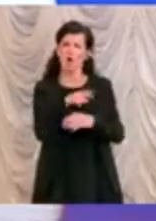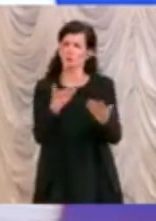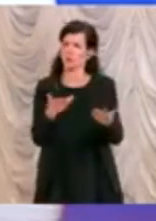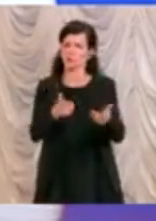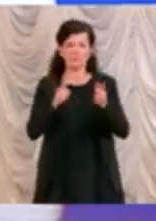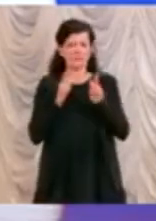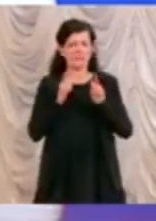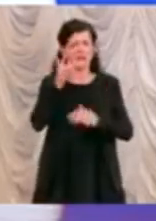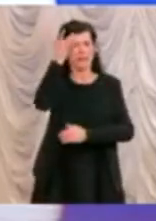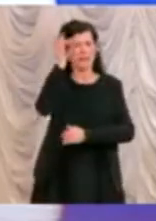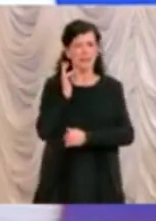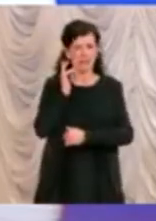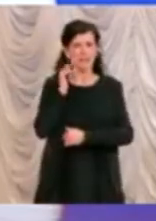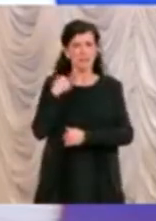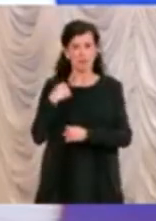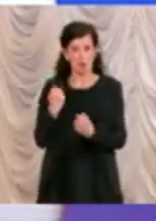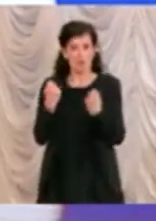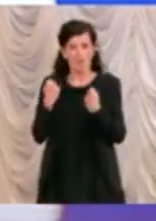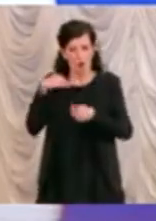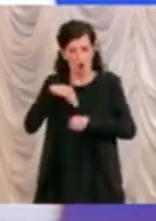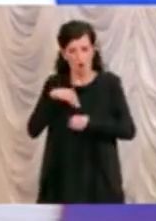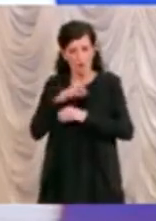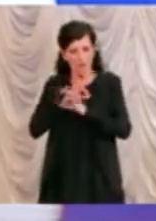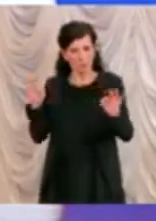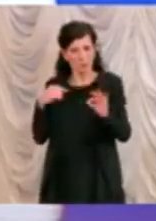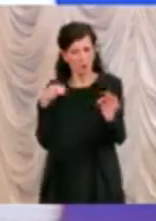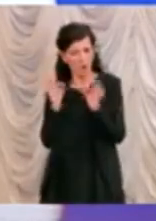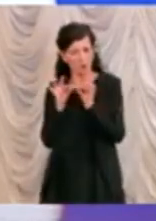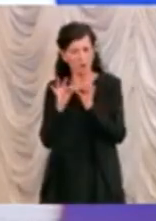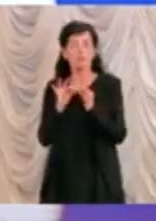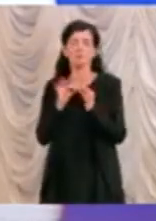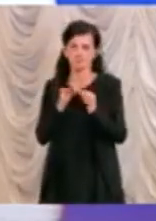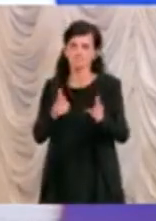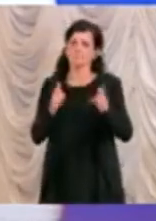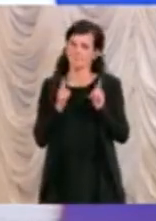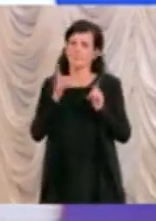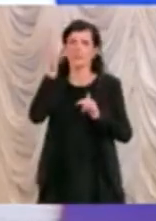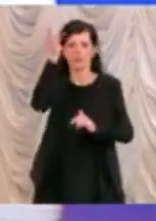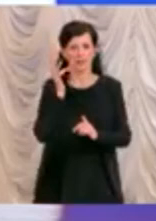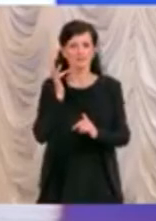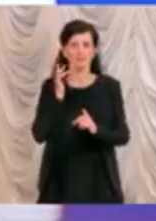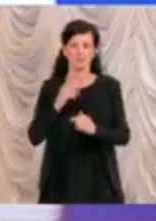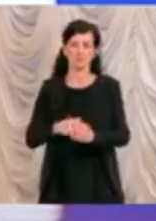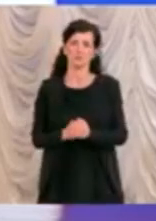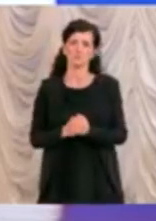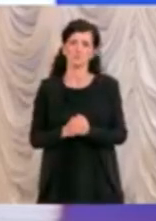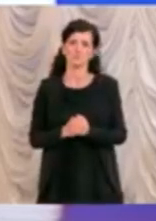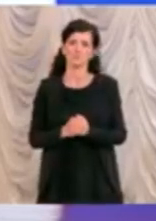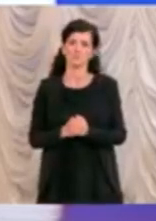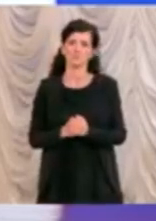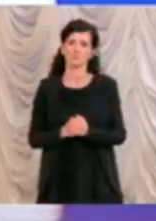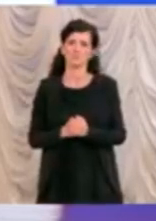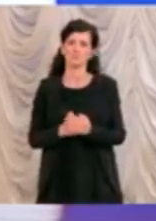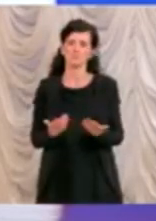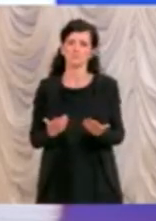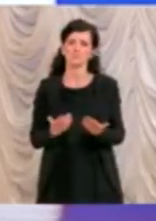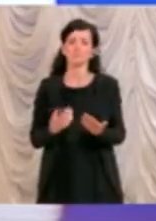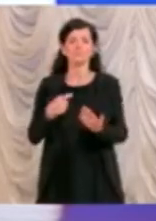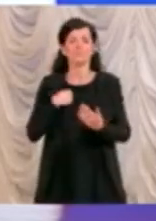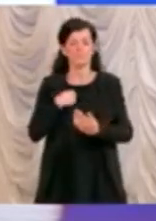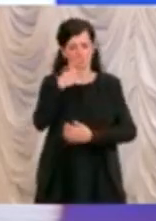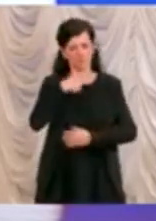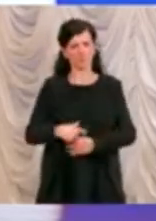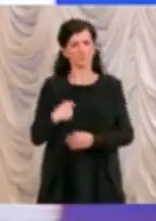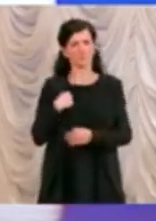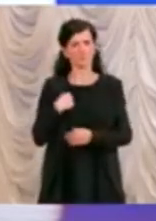compromettere la nostra forza negoziale lo voglio dire chiaramente la mia posizione il consiglio sarà